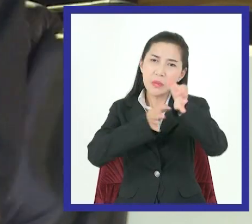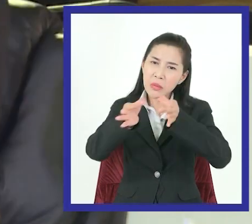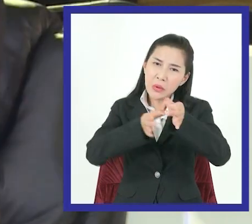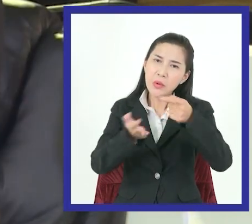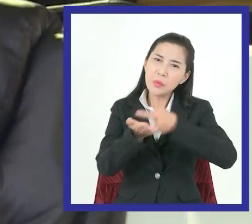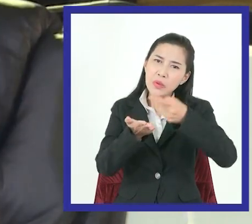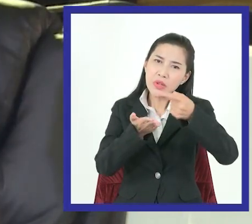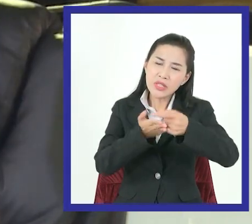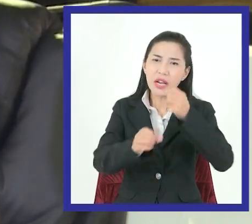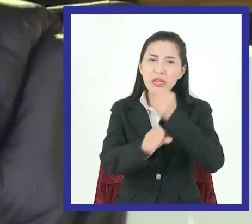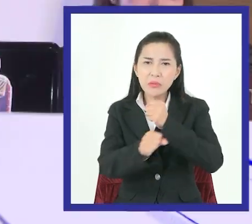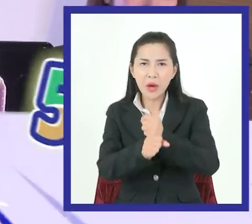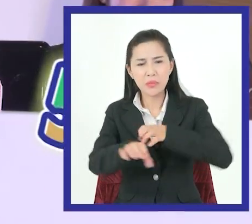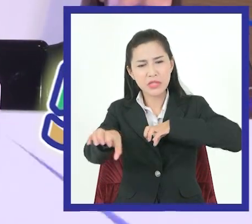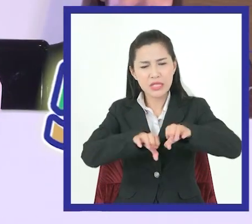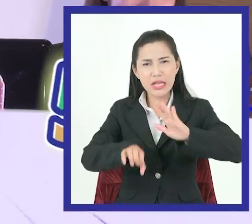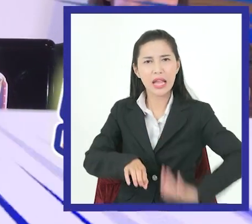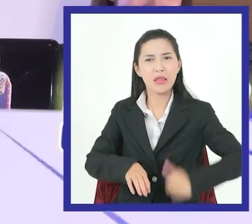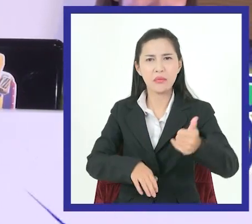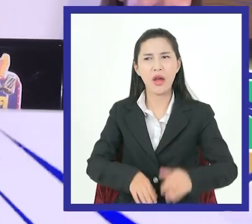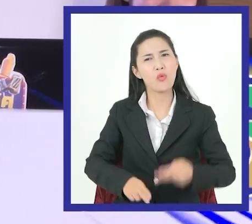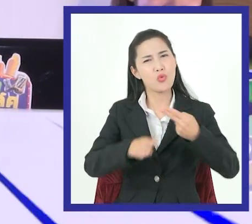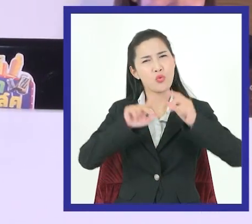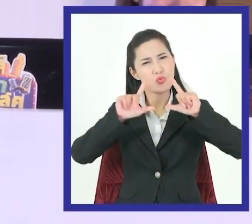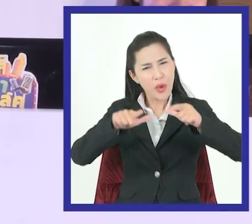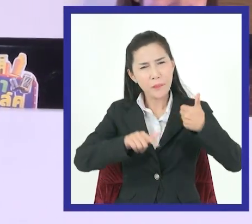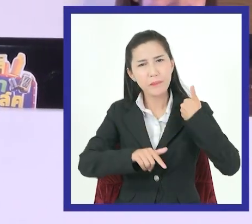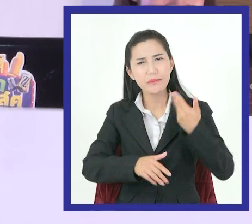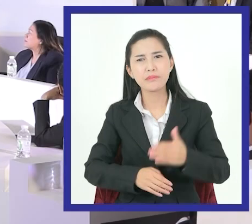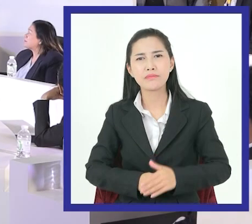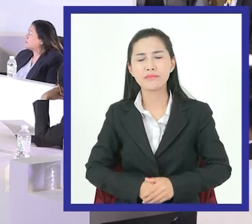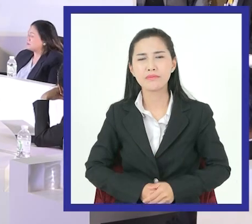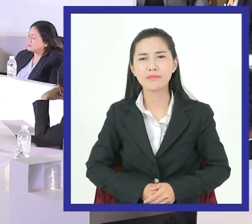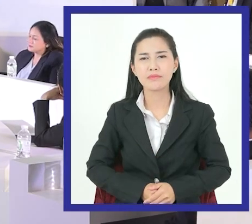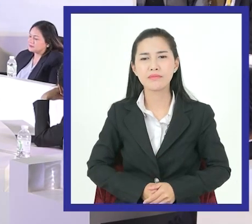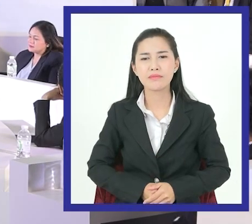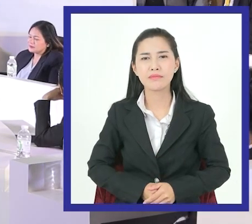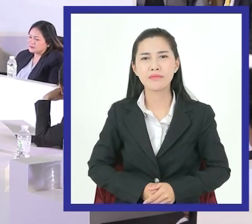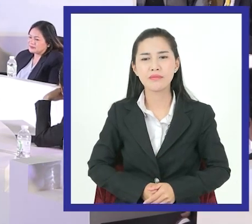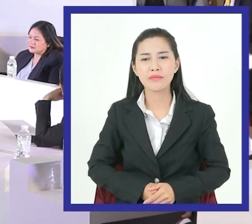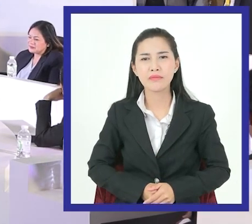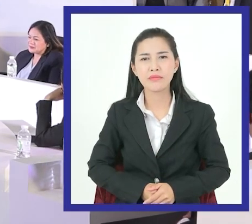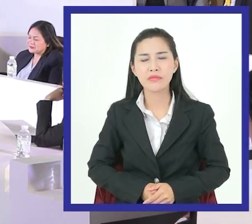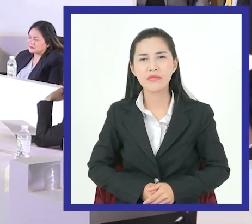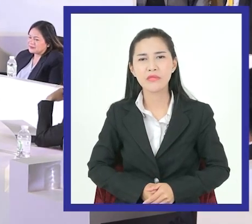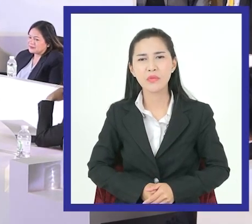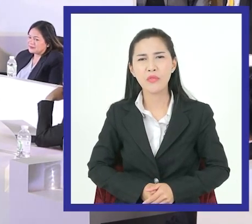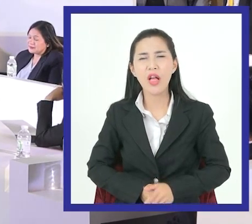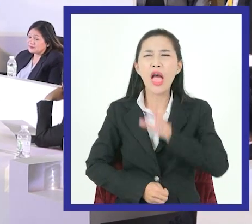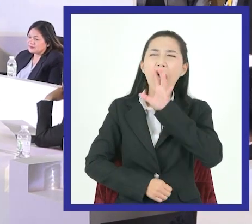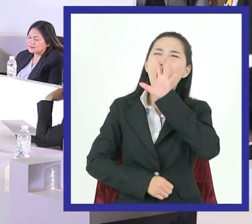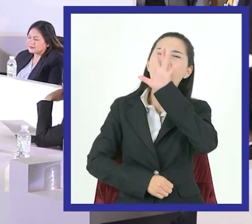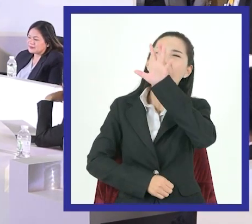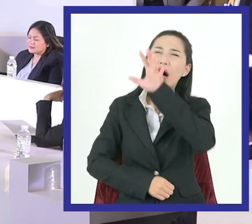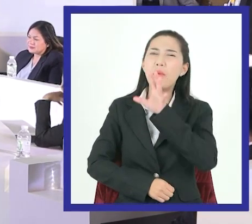การไม่ใช่ไปจัดการเรื่องหมาๆนะครับมันเสียหายจริงๆไอที่ิเวลาเสียงเห่าหอนหมา